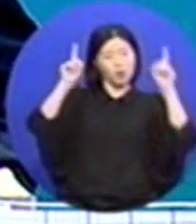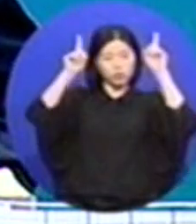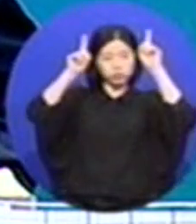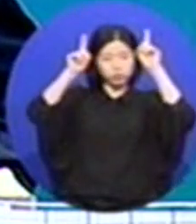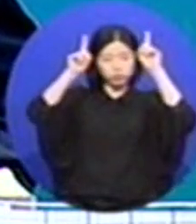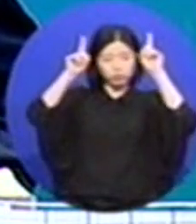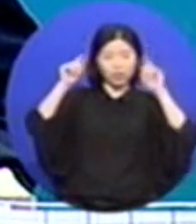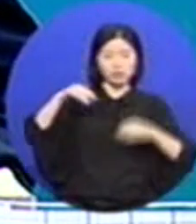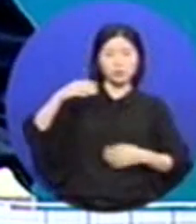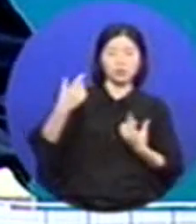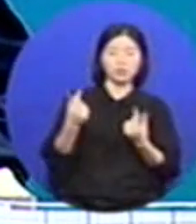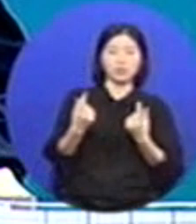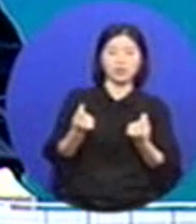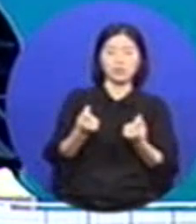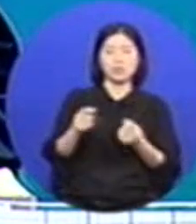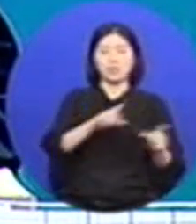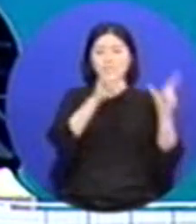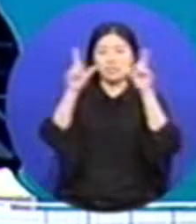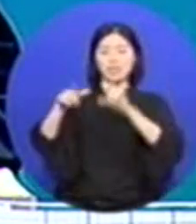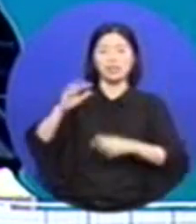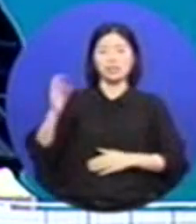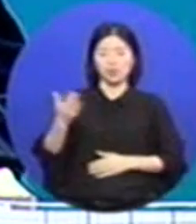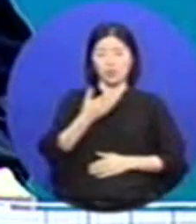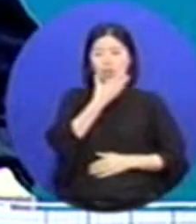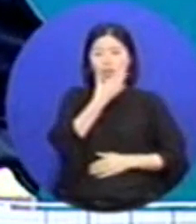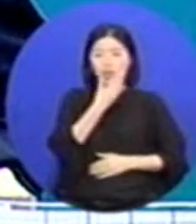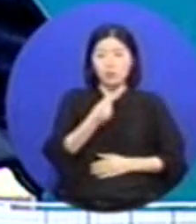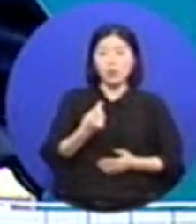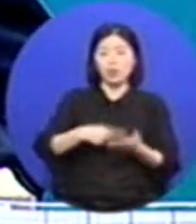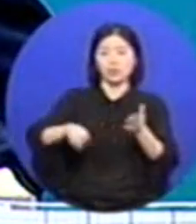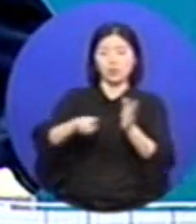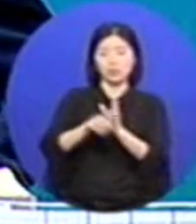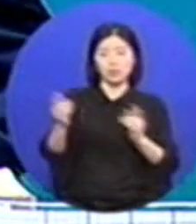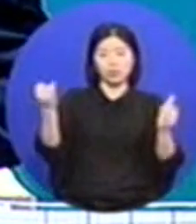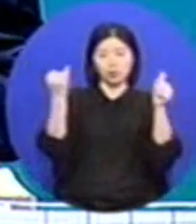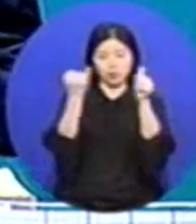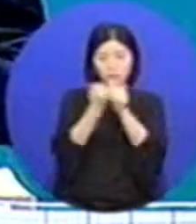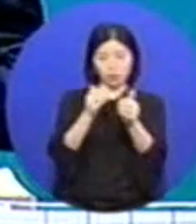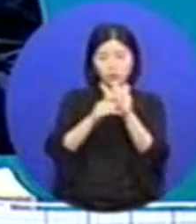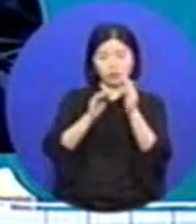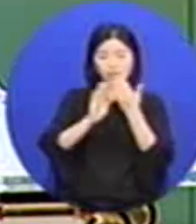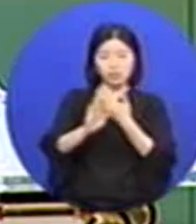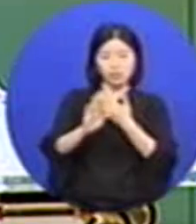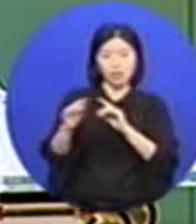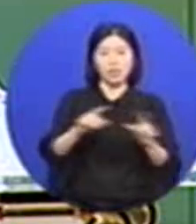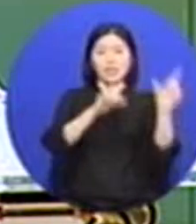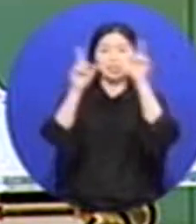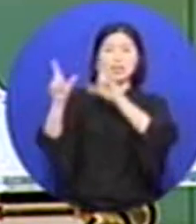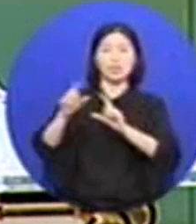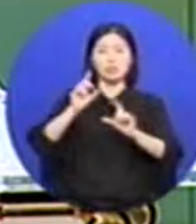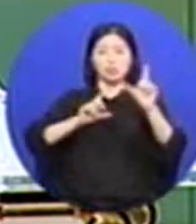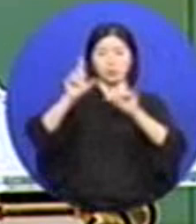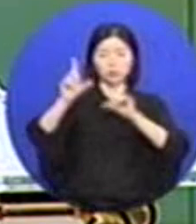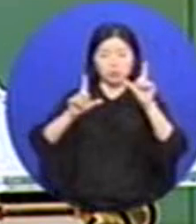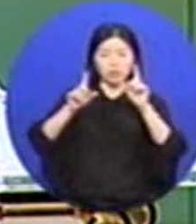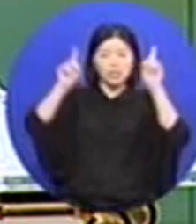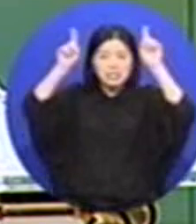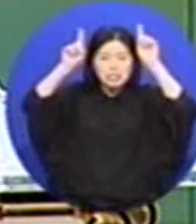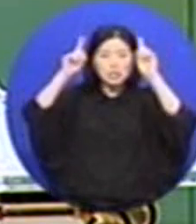겁니다 행복하자 고 살아 놓고 결혼 해 놓고 살기는 지옥과 같이 사는 거예요